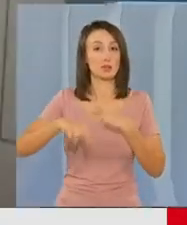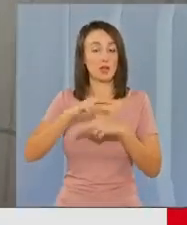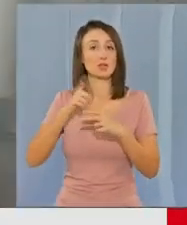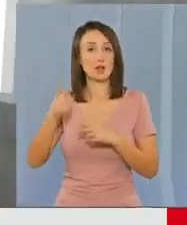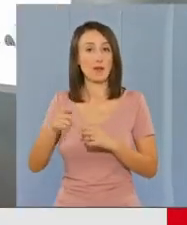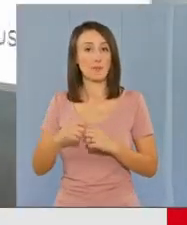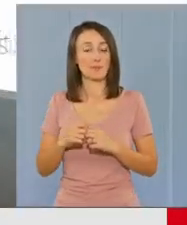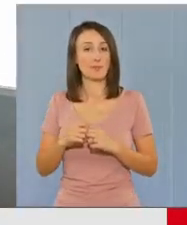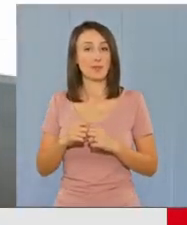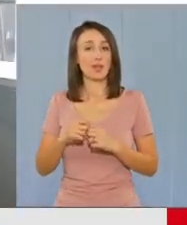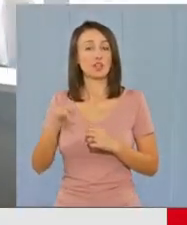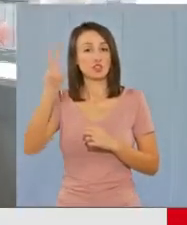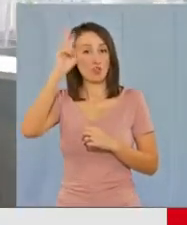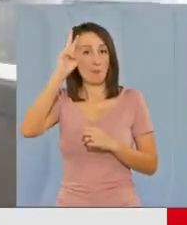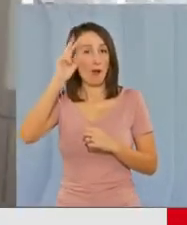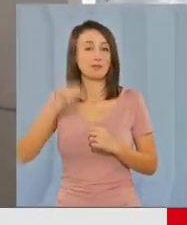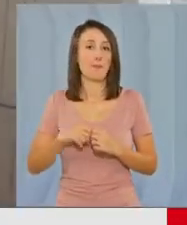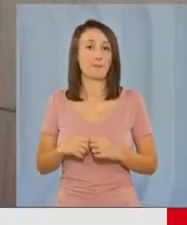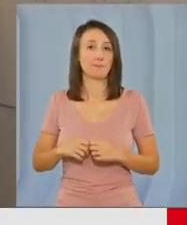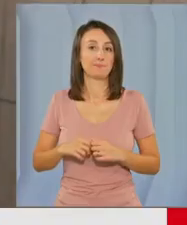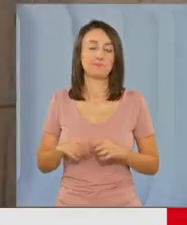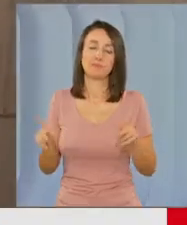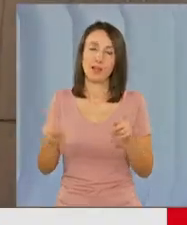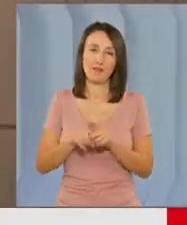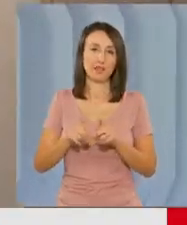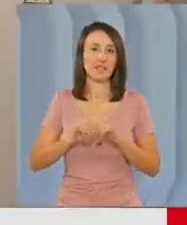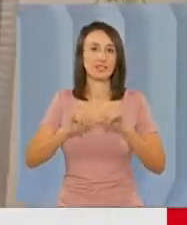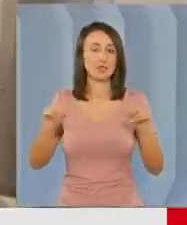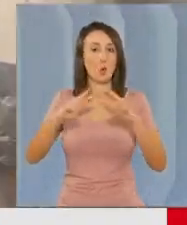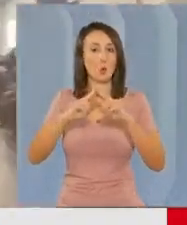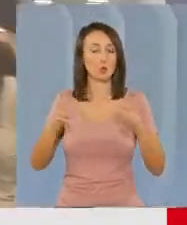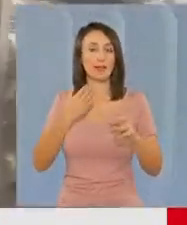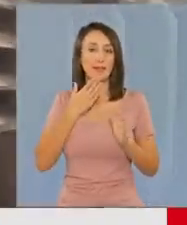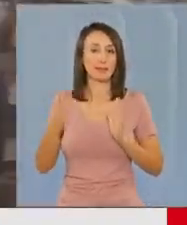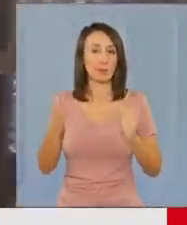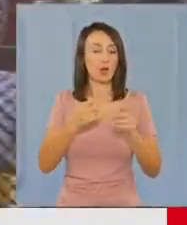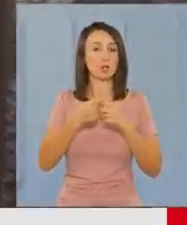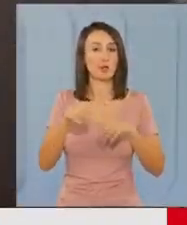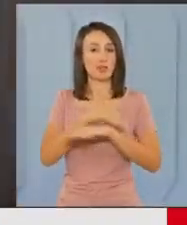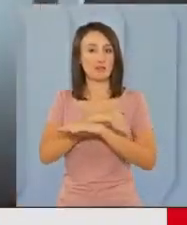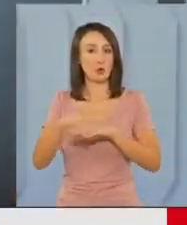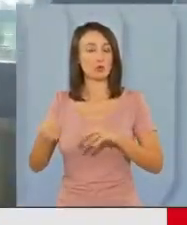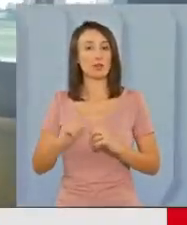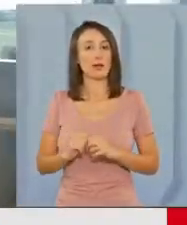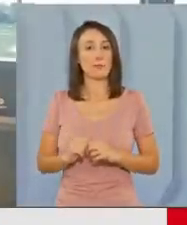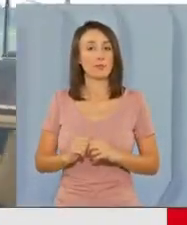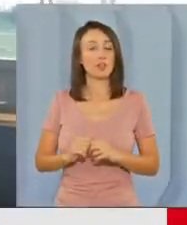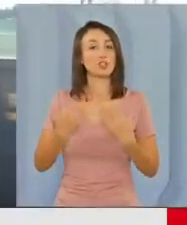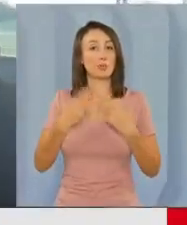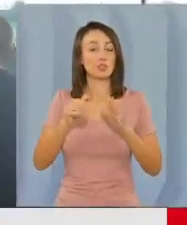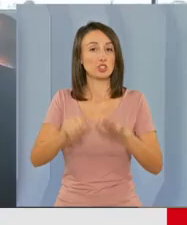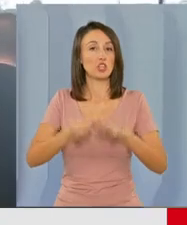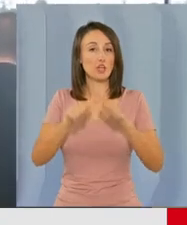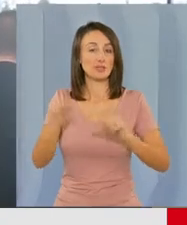intenționează să călătorească în Germania aici vor fi extinse controalele temporare la toate frontierele terestre ale Republicii federale încep cu